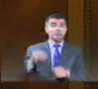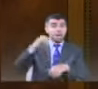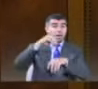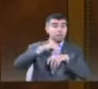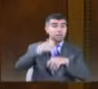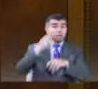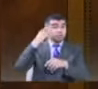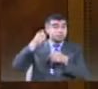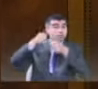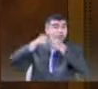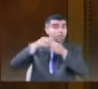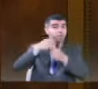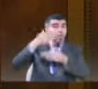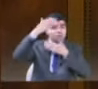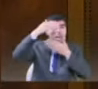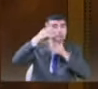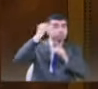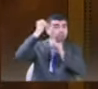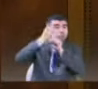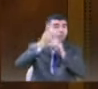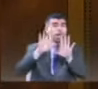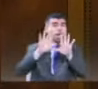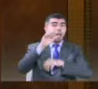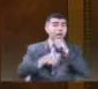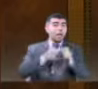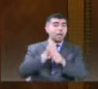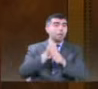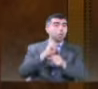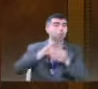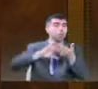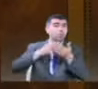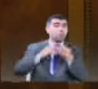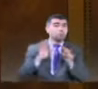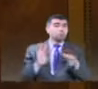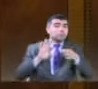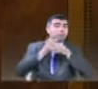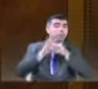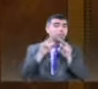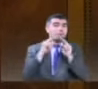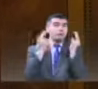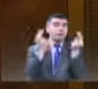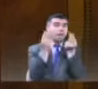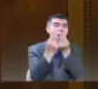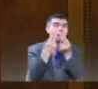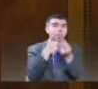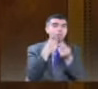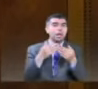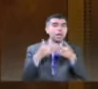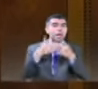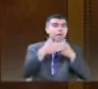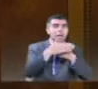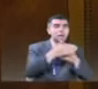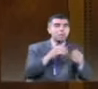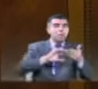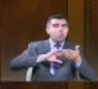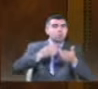وللتذكير فقد نسجل المغرب منذ أكثر من 10 سنوات علاقات تعزز تدريجيا مع منظمة التعاون والتنمية الاقتصادية من خلال التقارب مع لجان